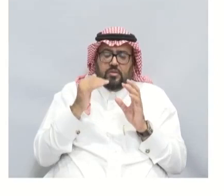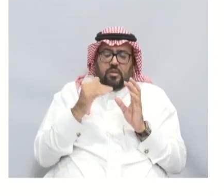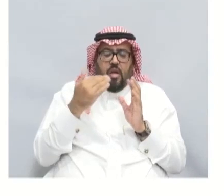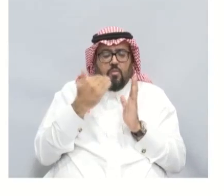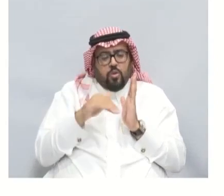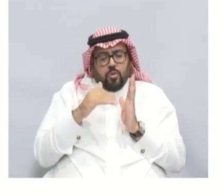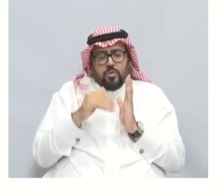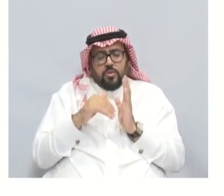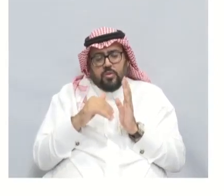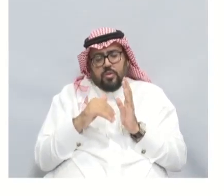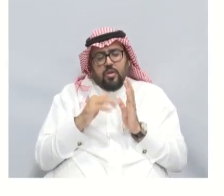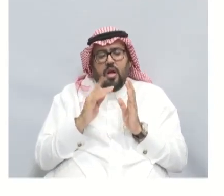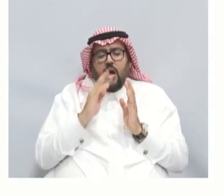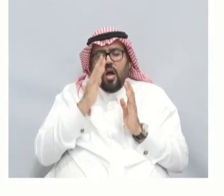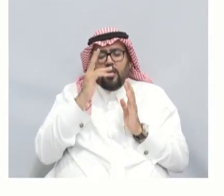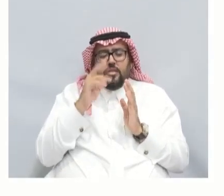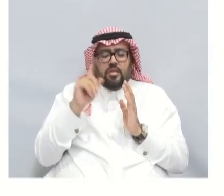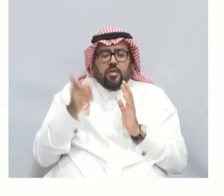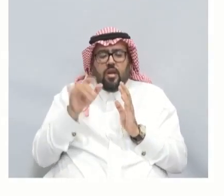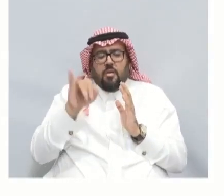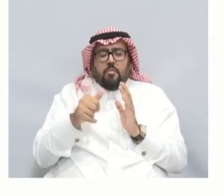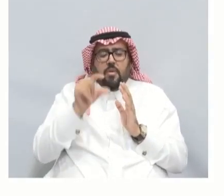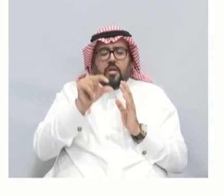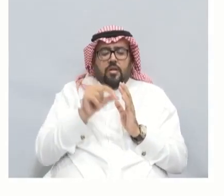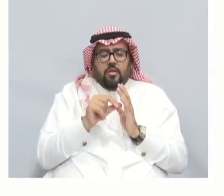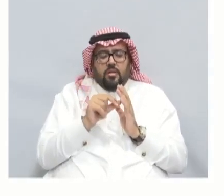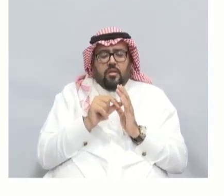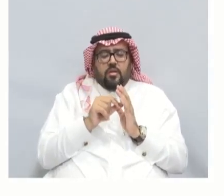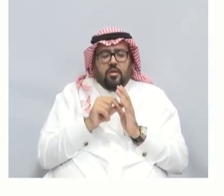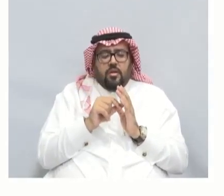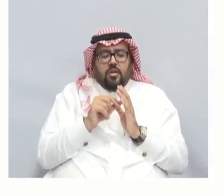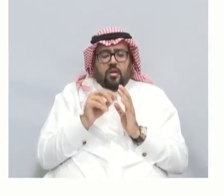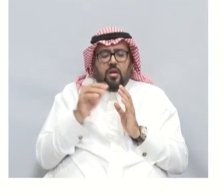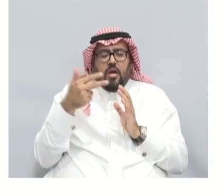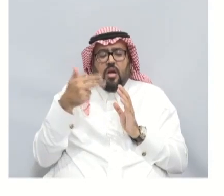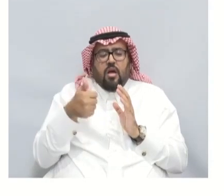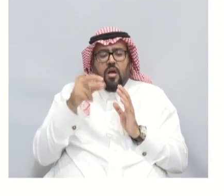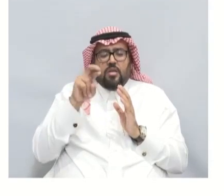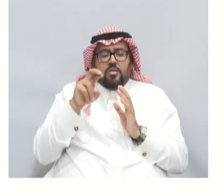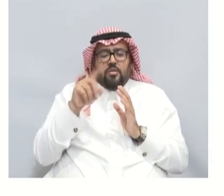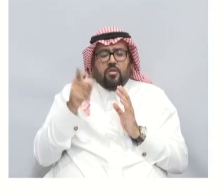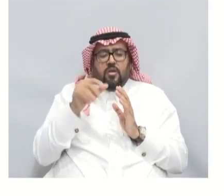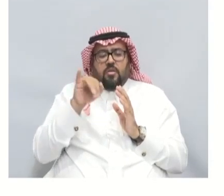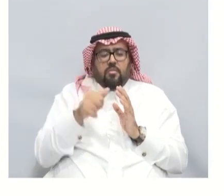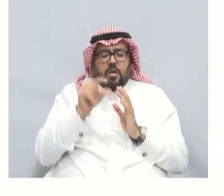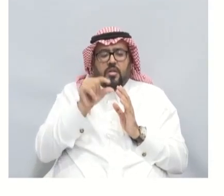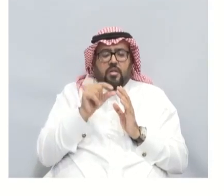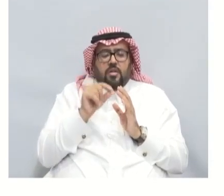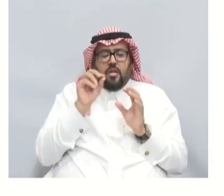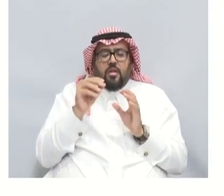ماذا؟ منخفضة. النواتج عندي غاز ورماد، لاحظوا معايا في البراكين